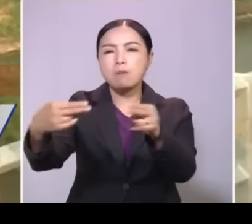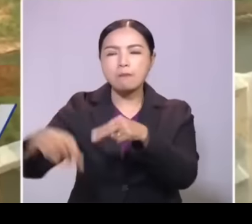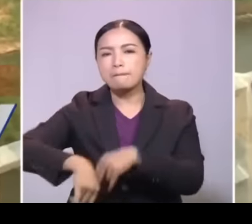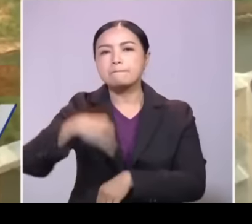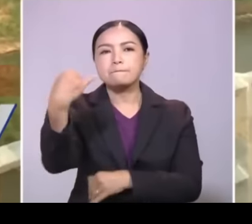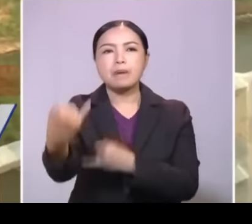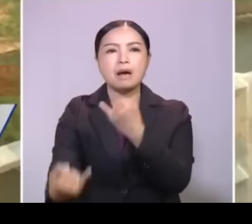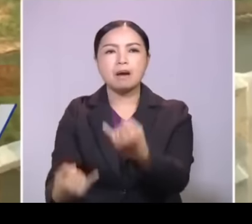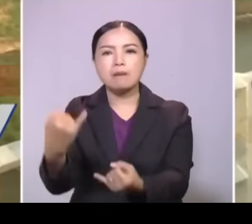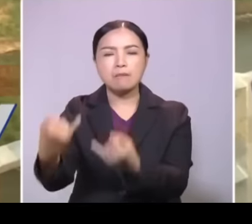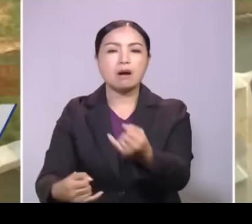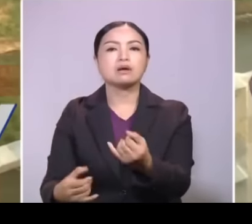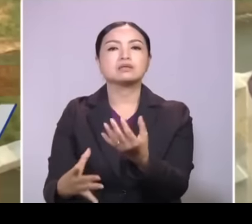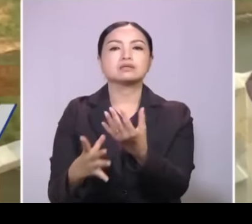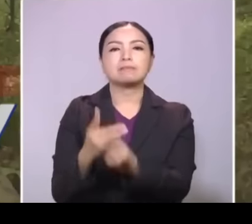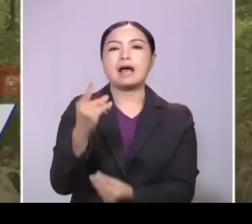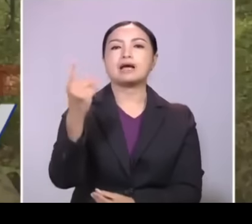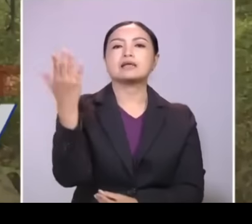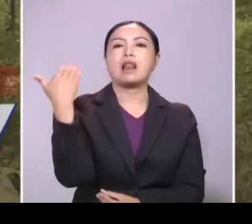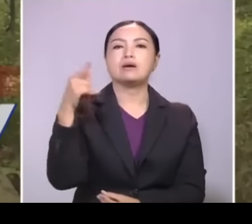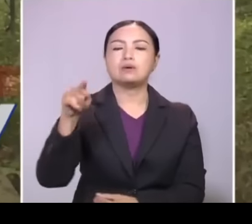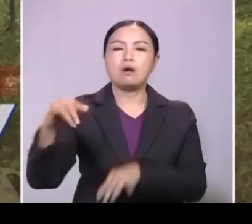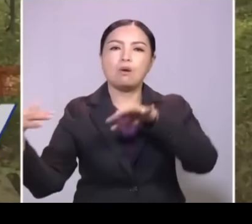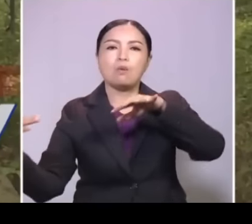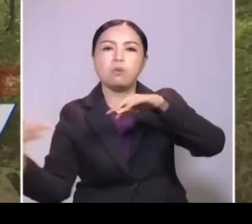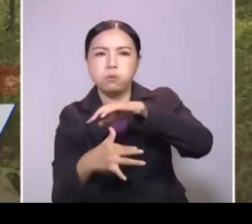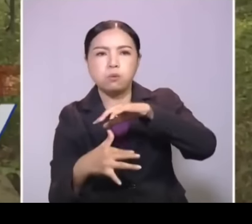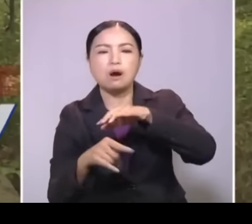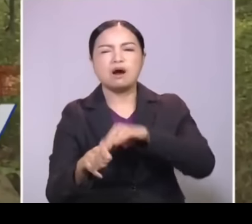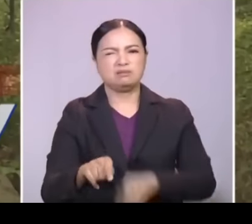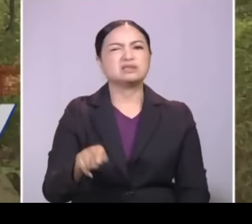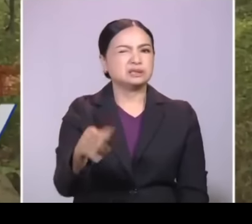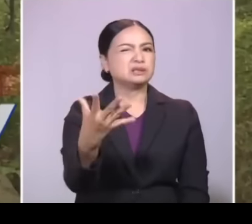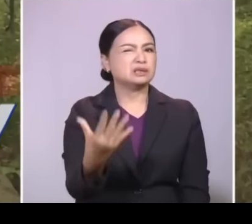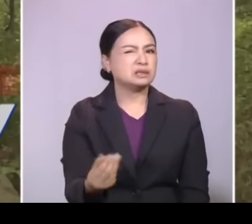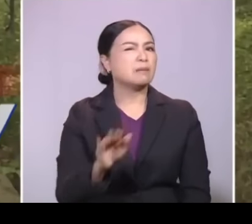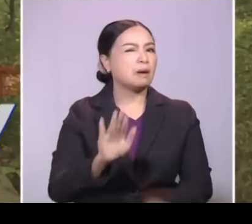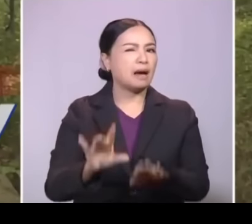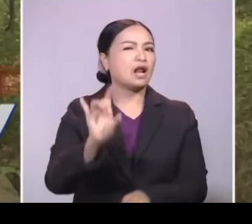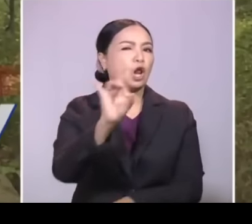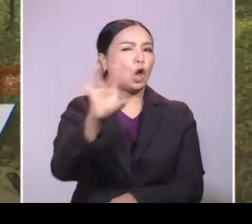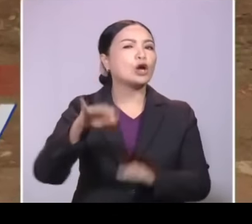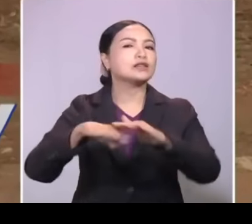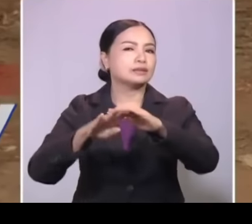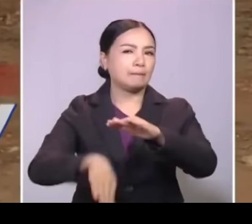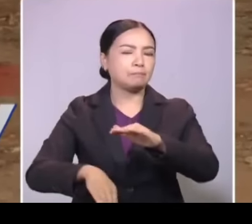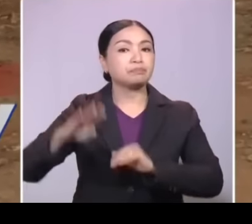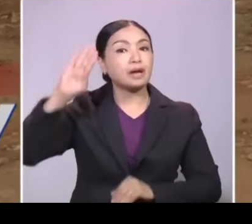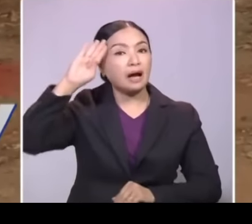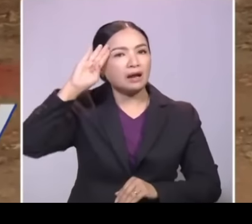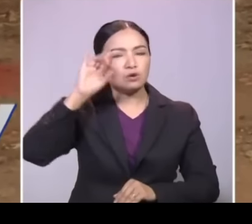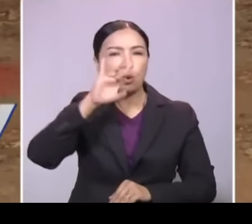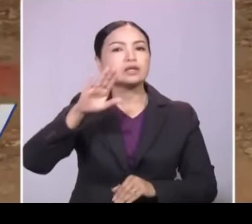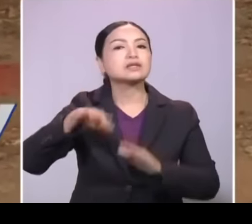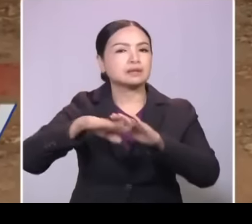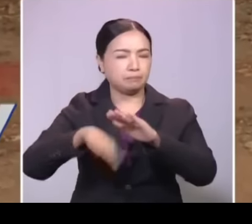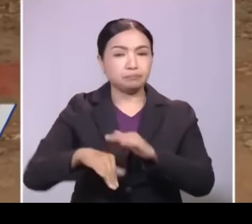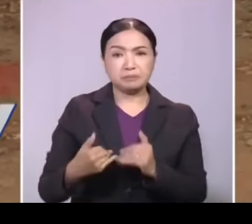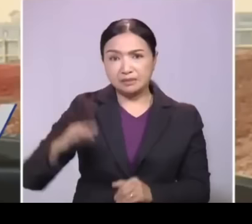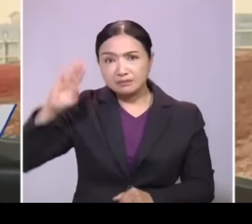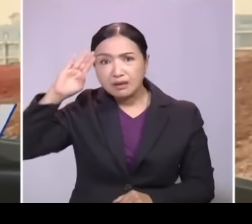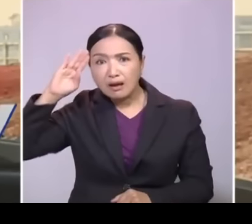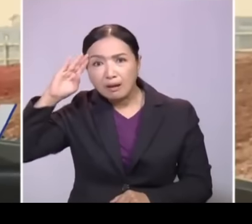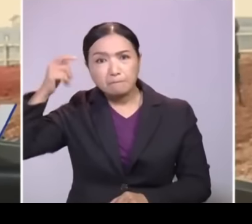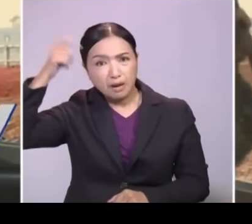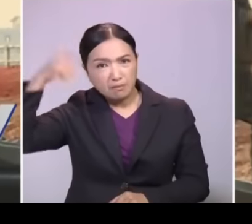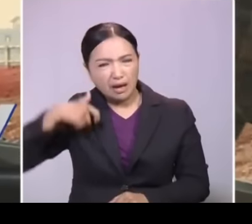อนซึ่งก็มีรายงานว่าทหารเมียนมากลุ่มนี้น่าจะเหลือกำลังอยู่ไม่ถึง100นายครับหลังจากมีทหารเมียนมาที่ได้รับบาดเจ็บจากการโ